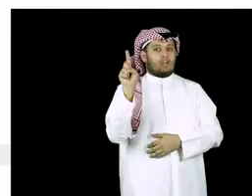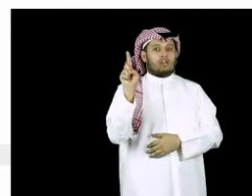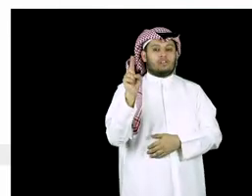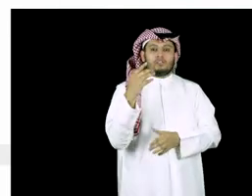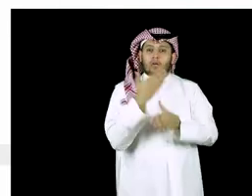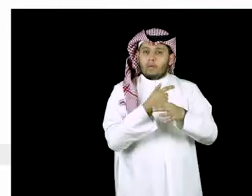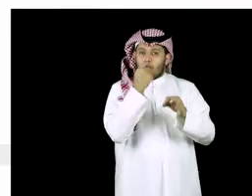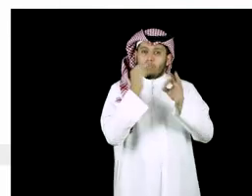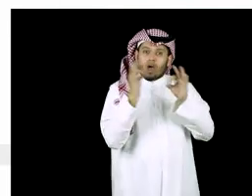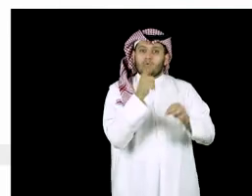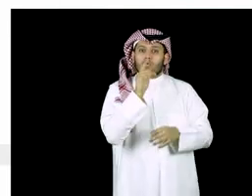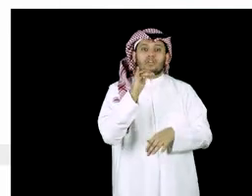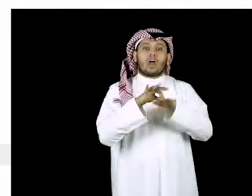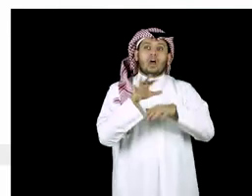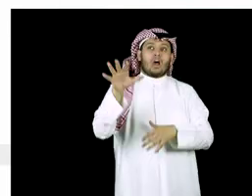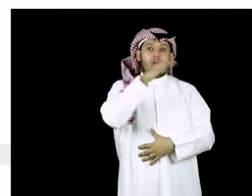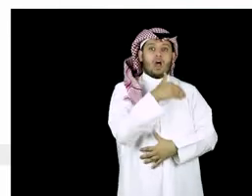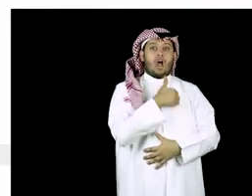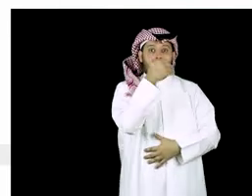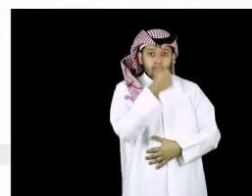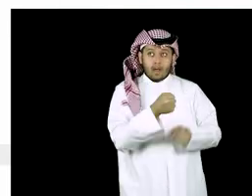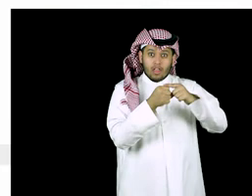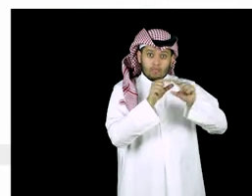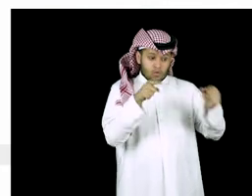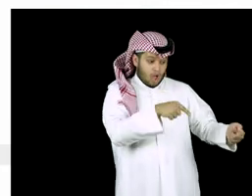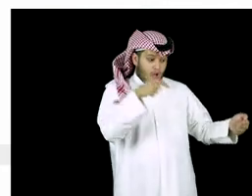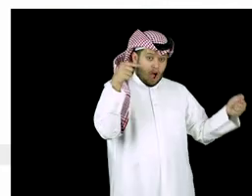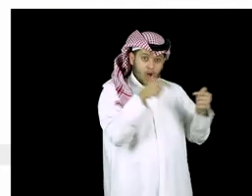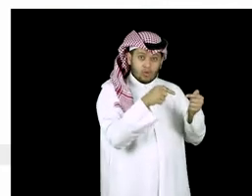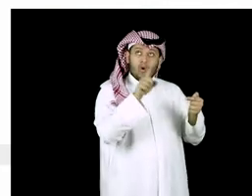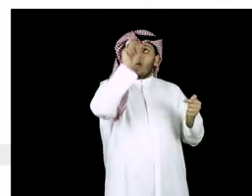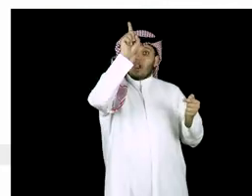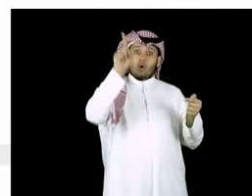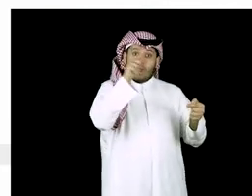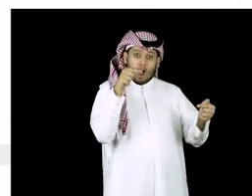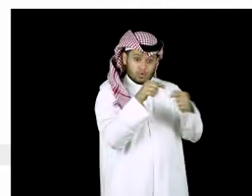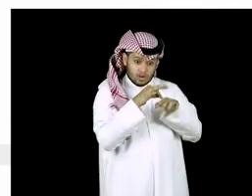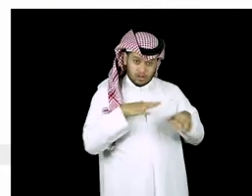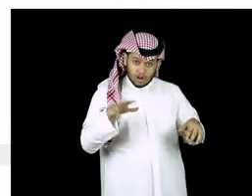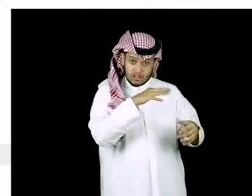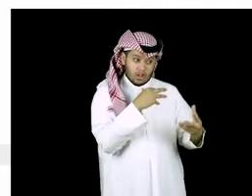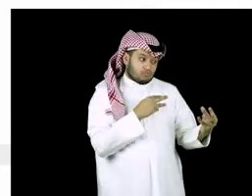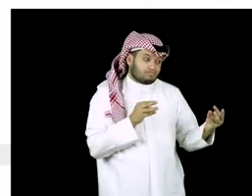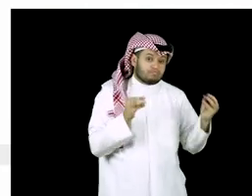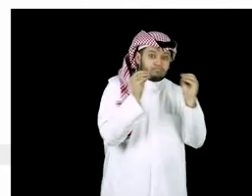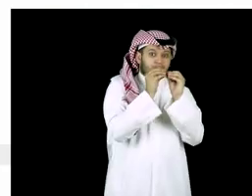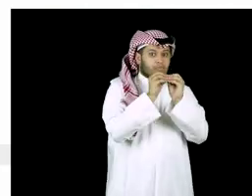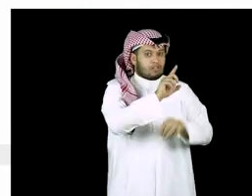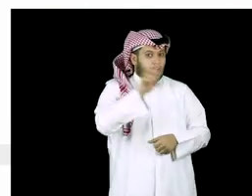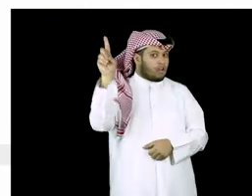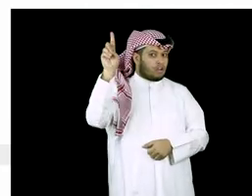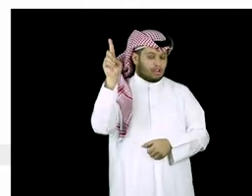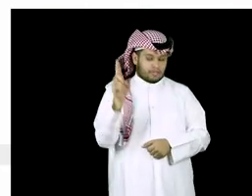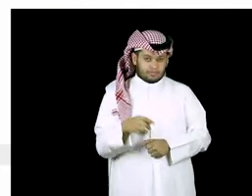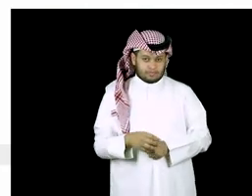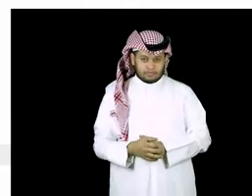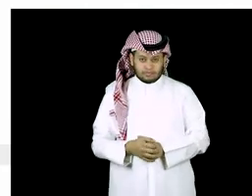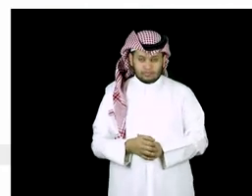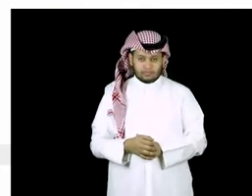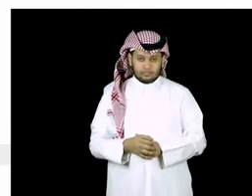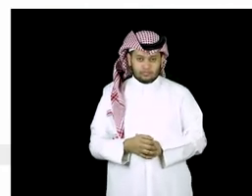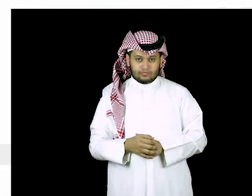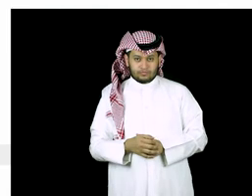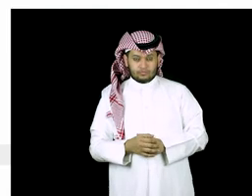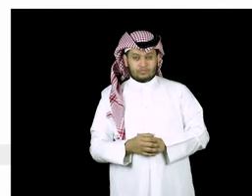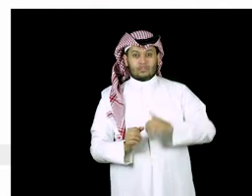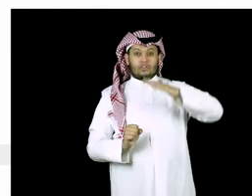أيها الذين آمنوا لا تتخذوا عدوي وعدوكم أولياء تلقون إليهم بالمودة.